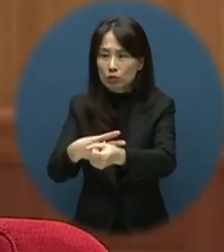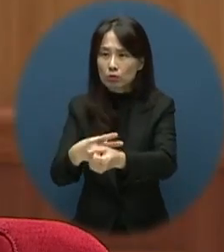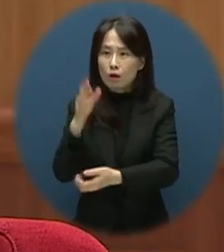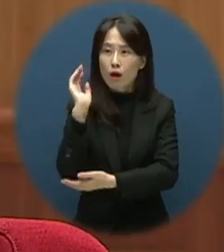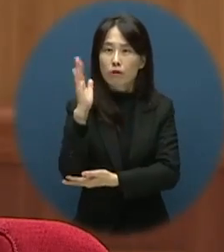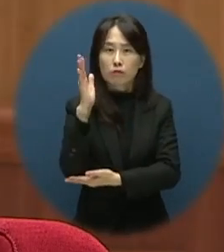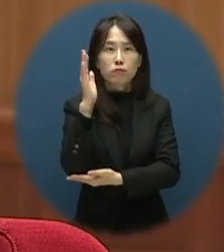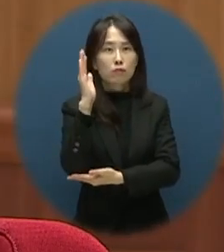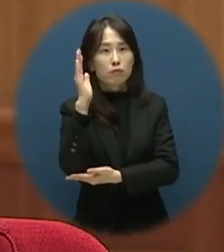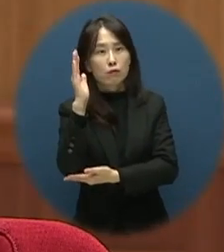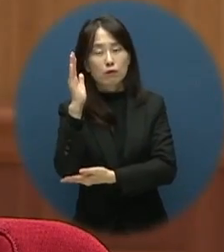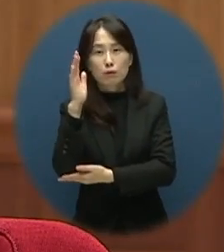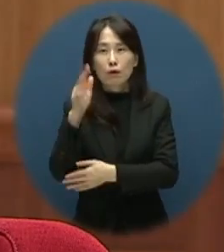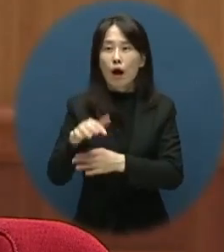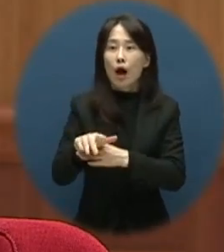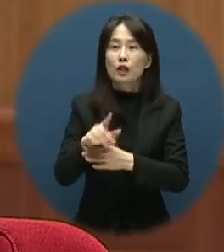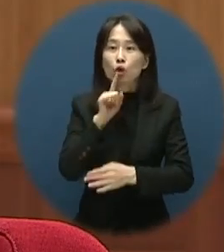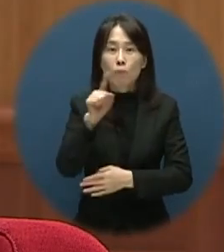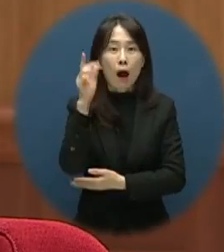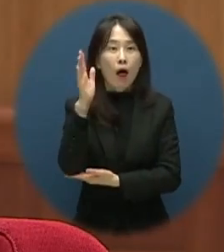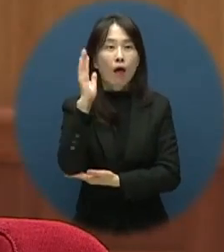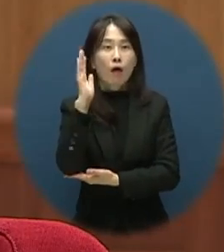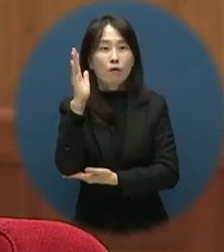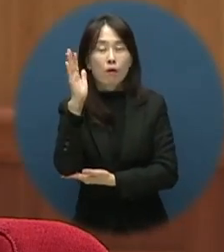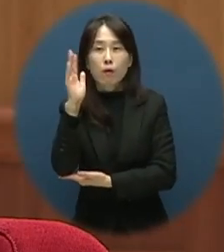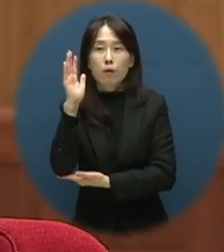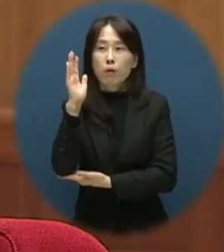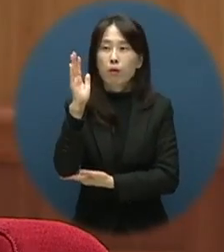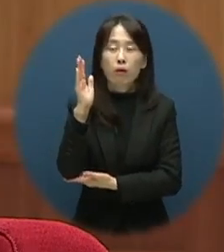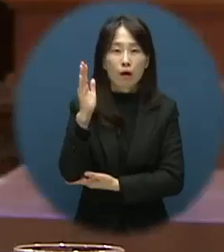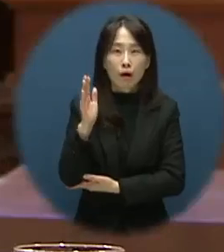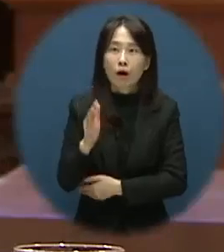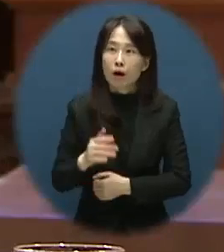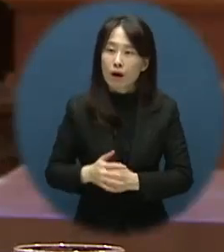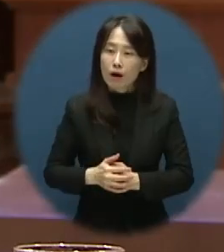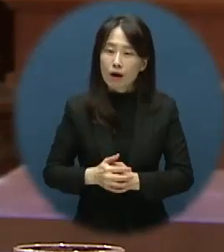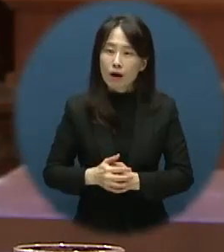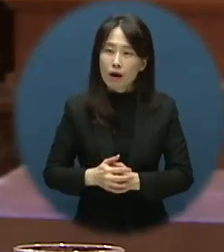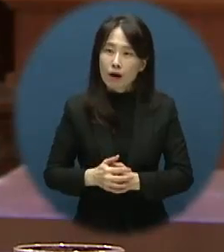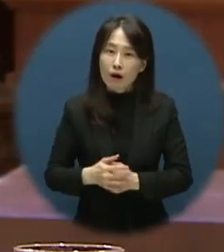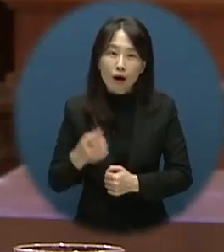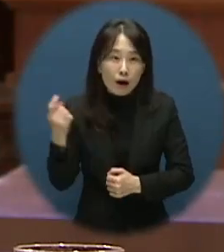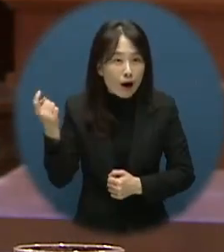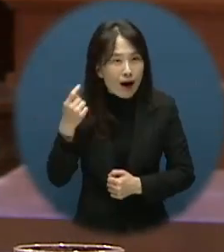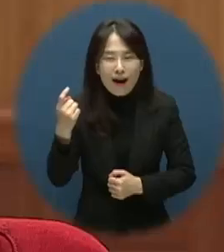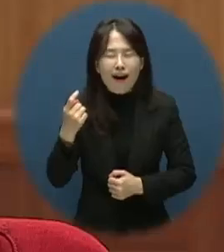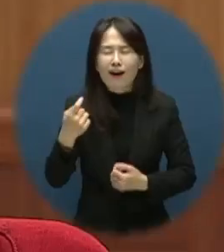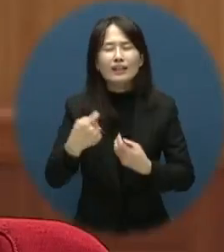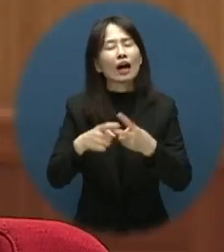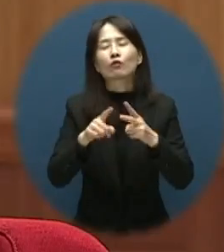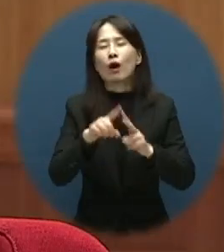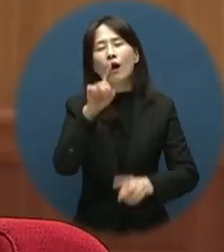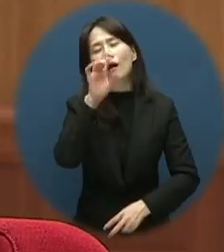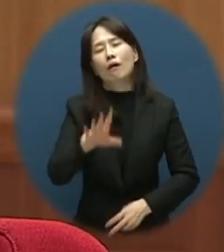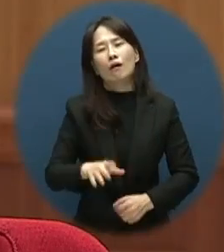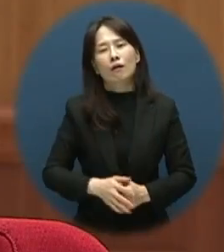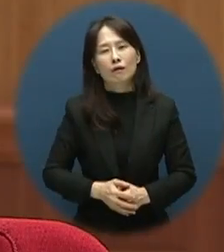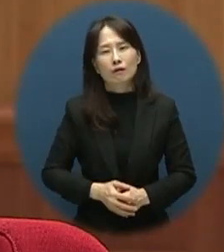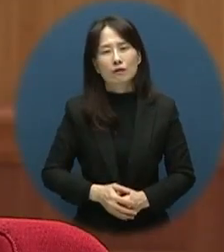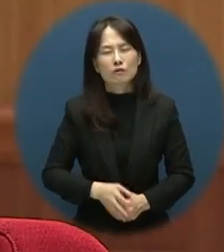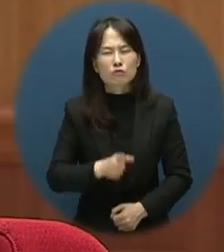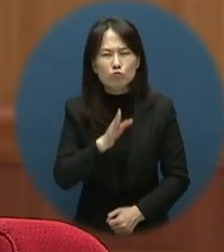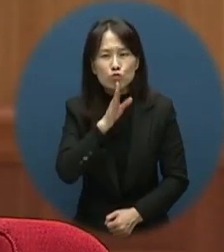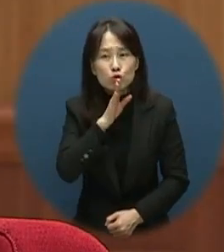그렇죠. 출신이시니까 강의도 마찬가지 그 자연스럽게 못 알아들었어요 처음엔? 아, 정말 힘들었어요.